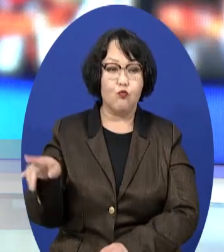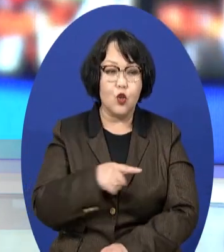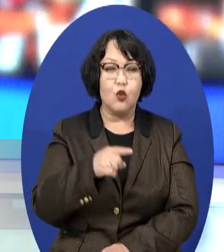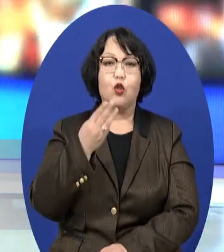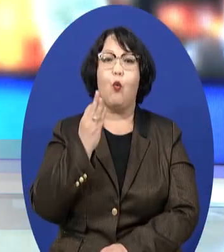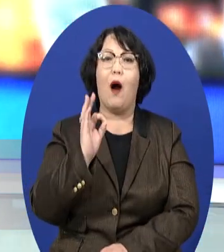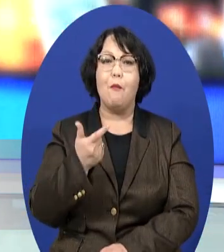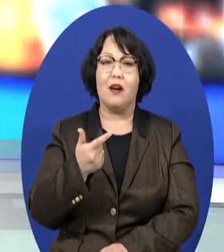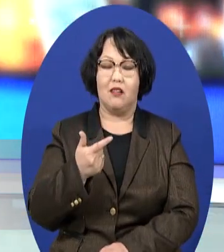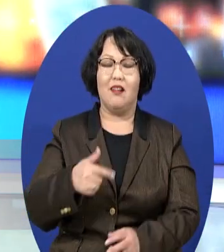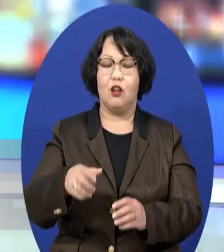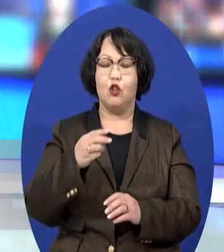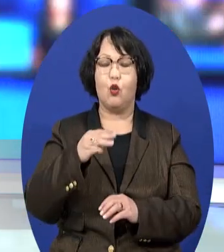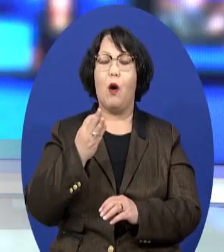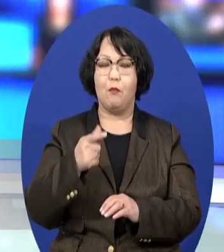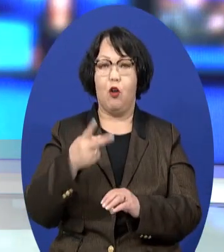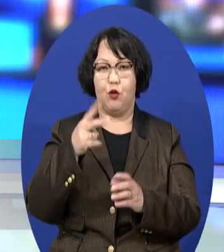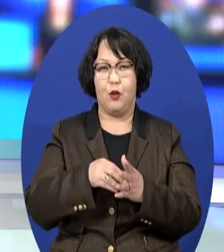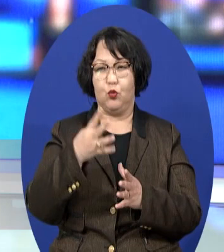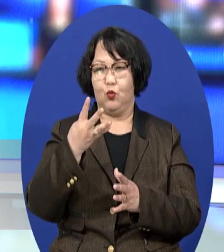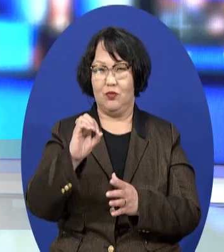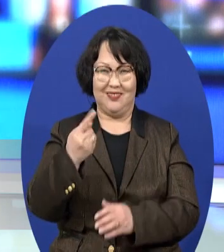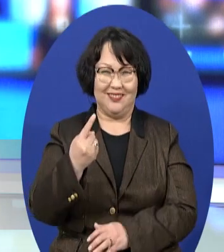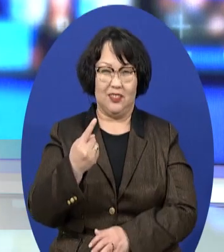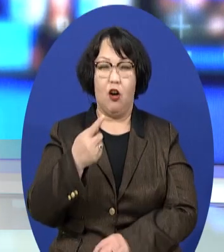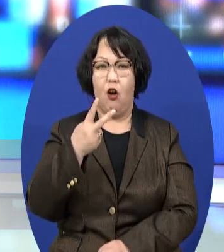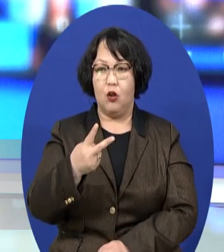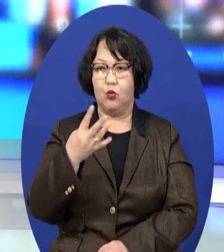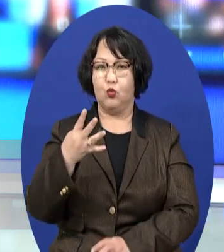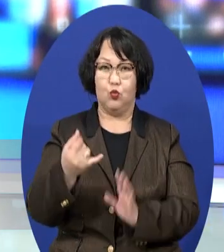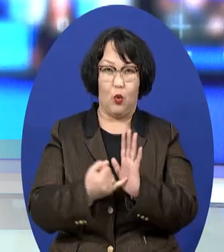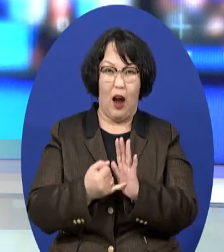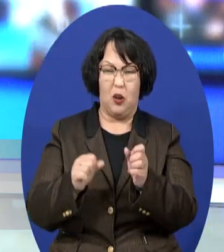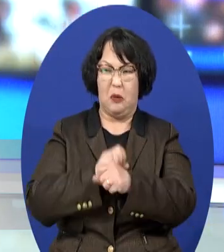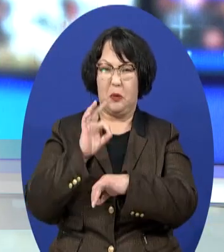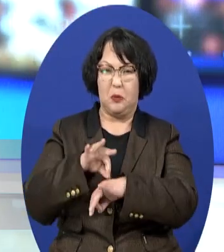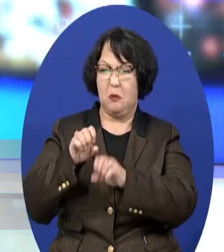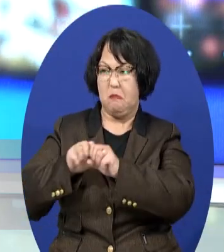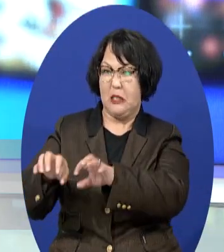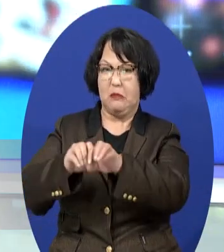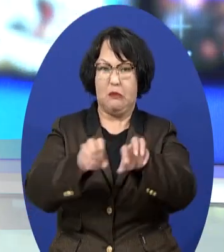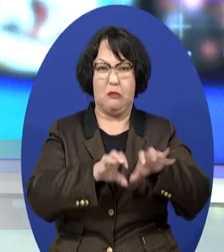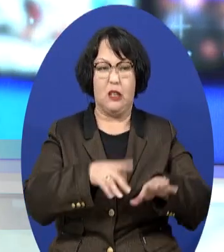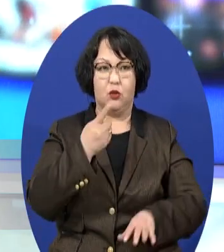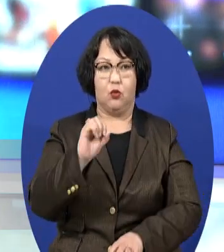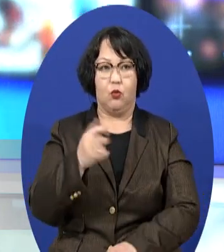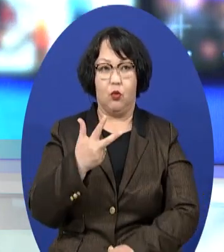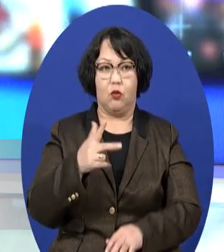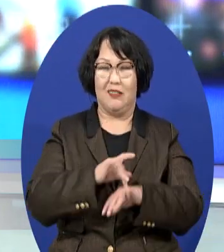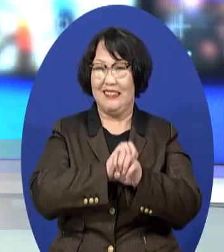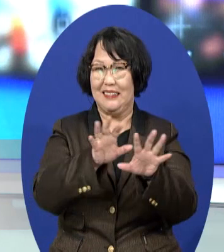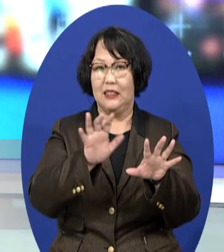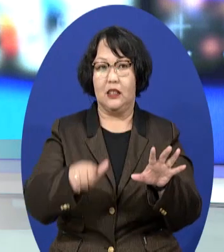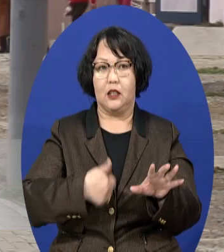тохиолдол 2401 болж байна. Одоогоор нийт 246 кластер голомт бүртгэгдэж 103 голомт идэвхгүй болсон талаар их сурвалжууд